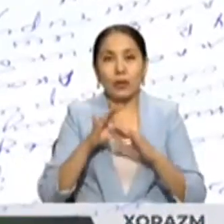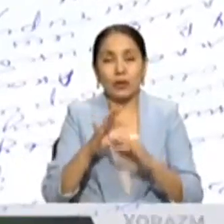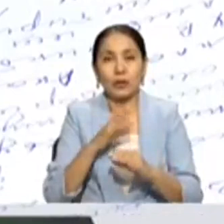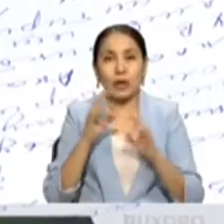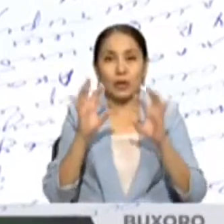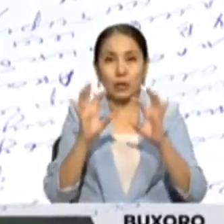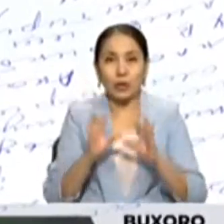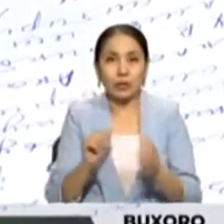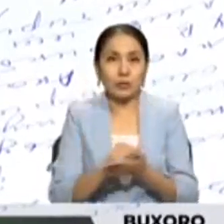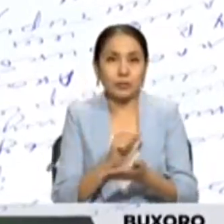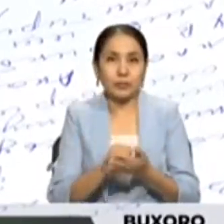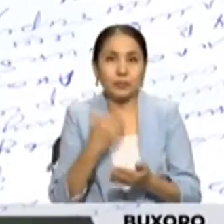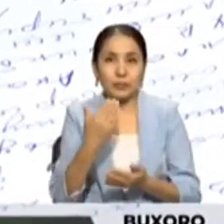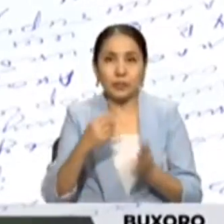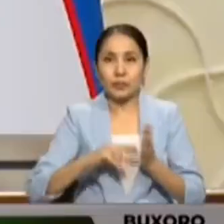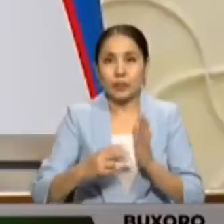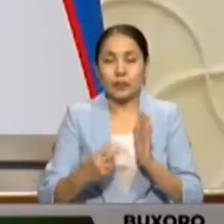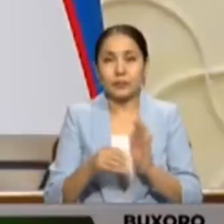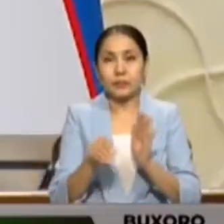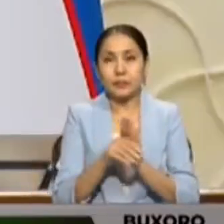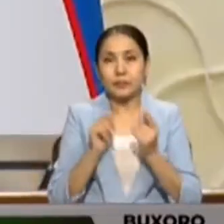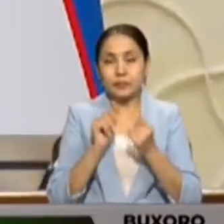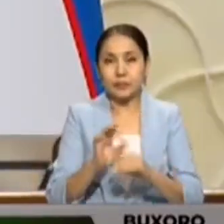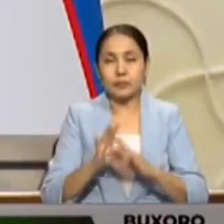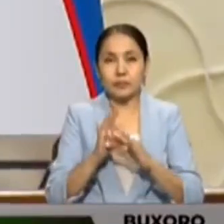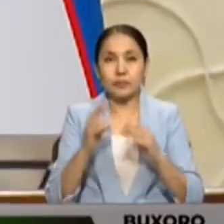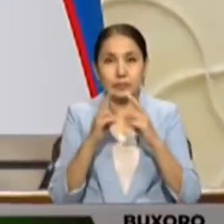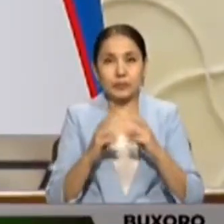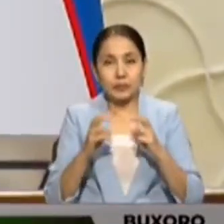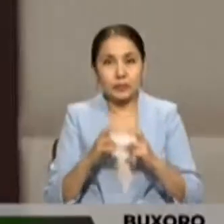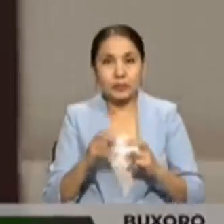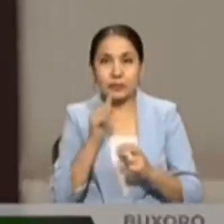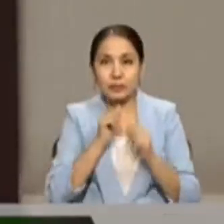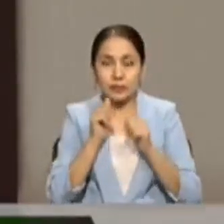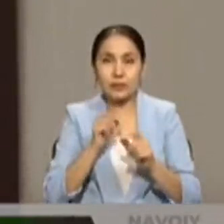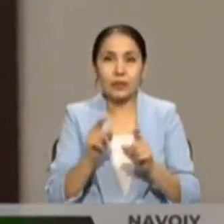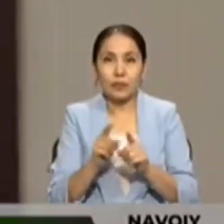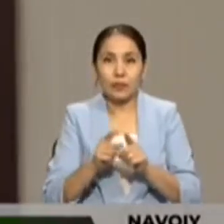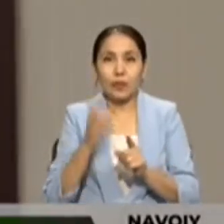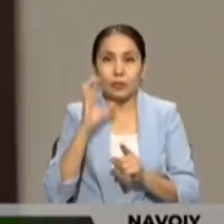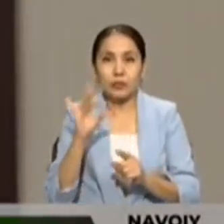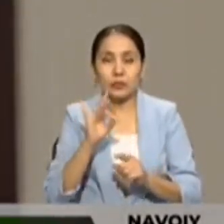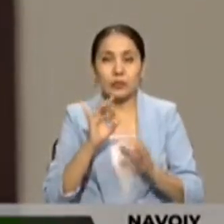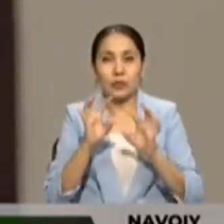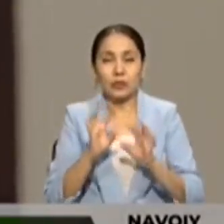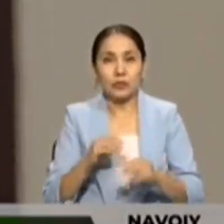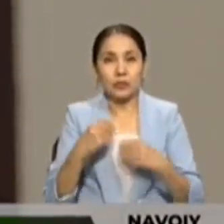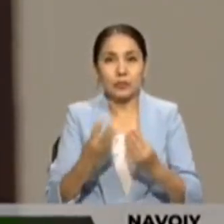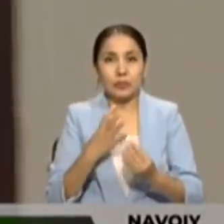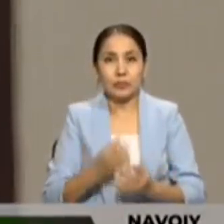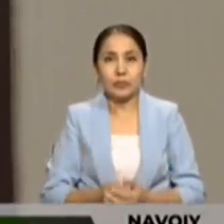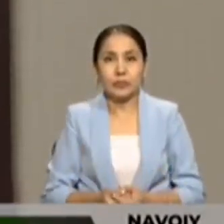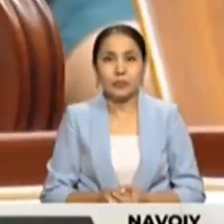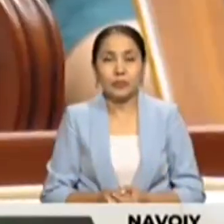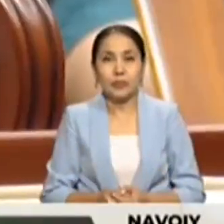normativ huquqiy hujjatlarning va ular loyihalarining korrupsiyaga qarshi ekspertizasi to'g'risidagi O'zbekiston Respublikasi qonuni bo'ldi. Qonunda